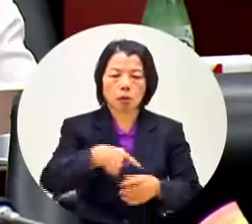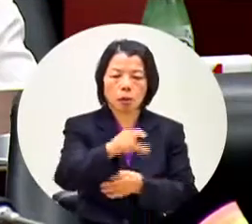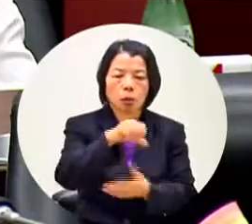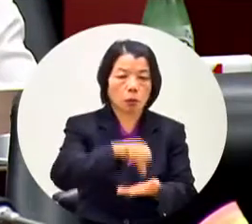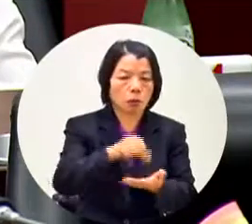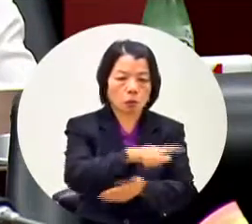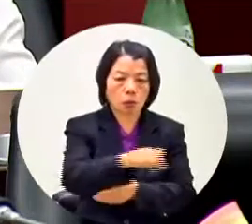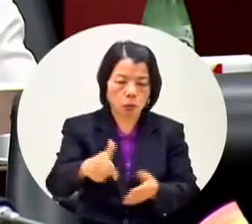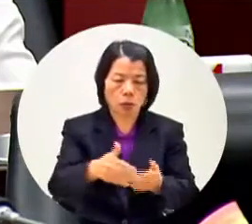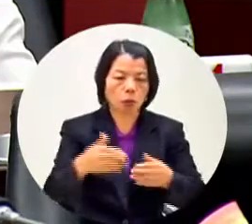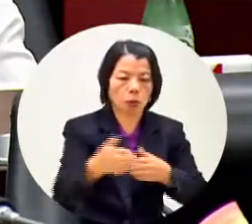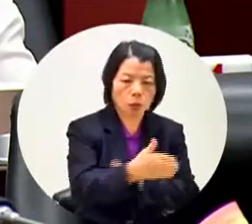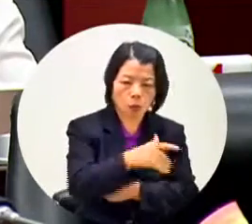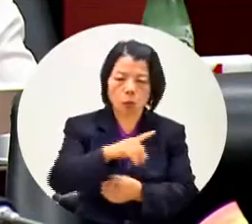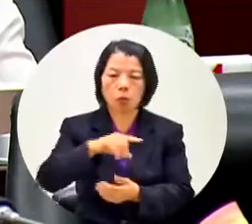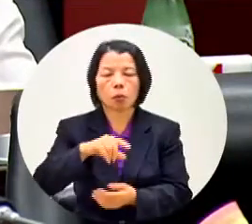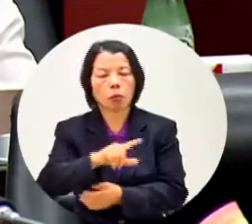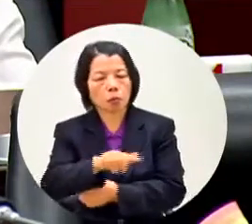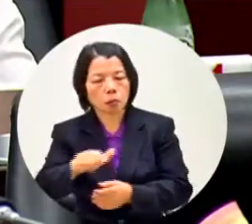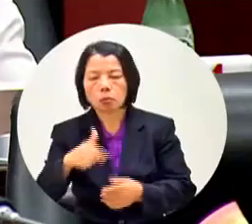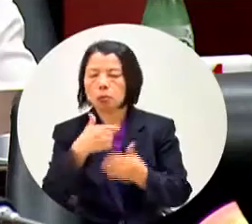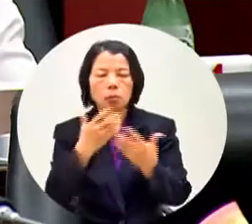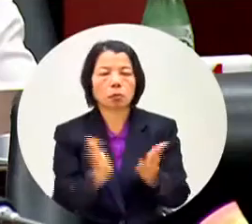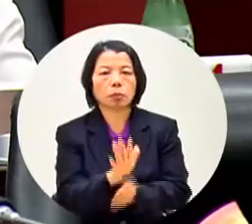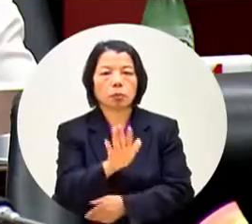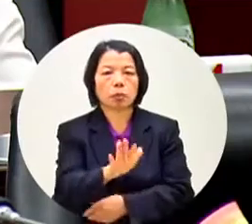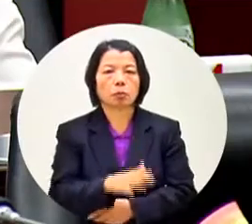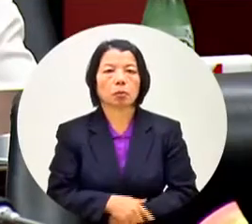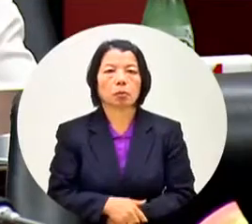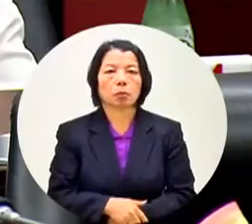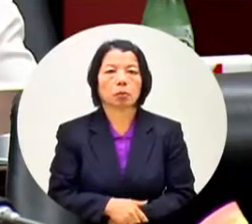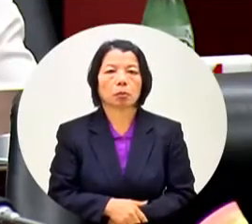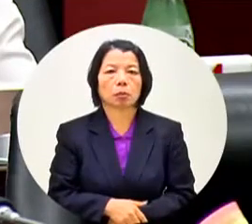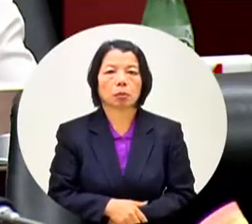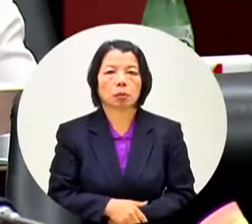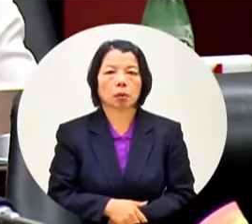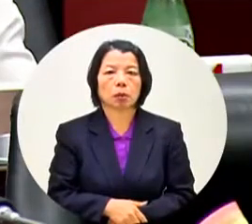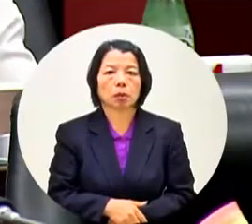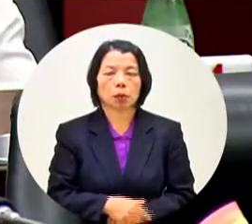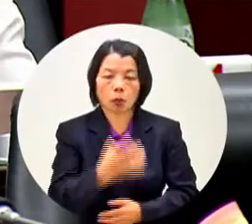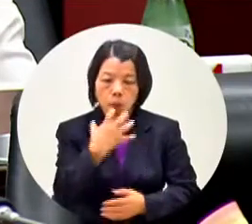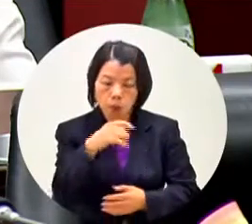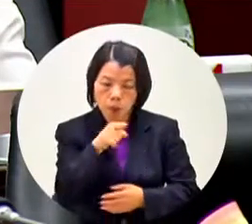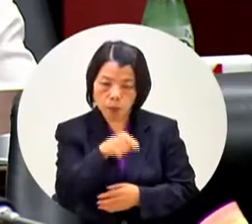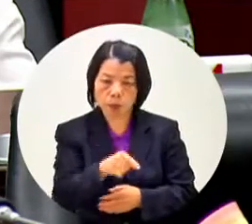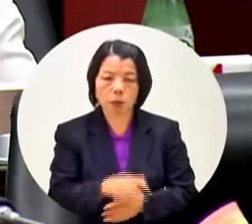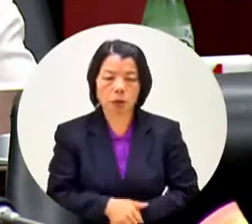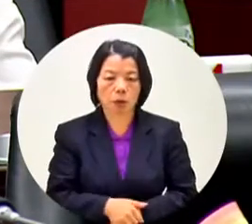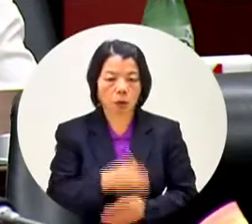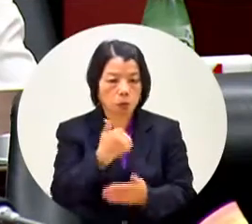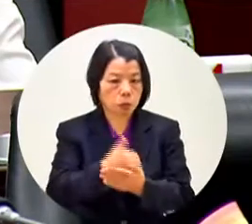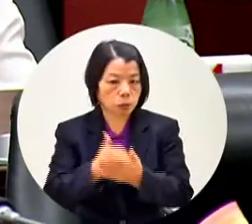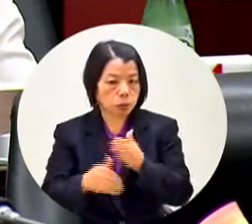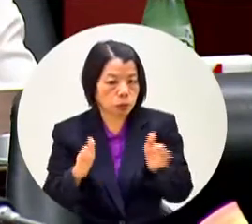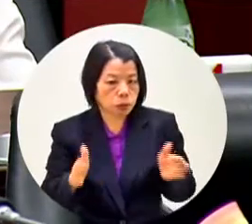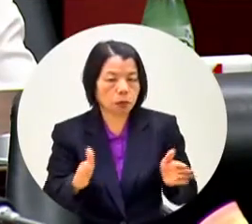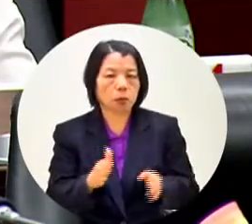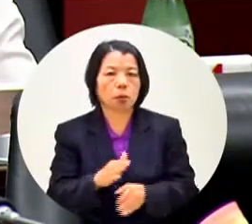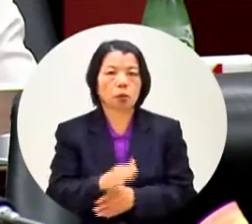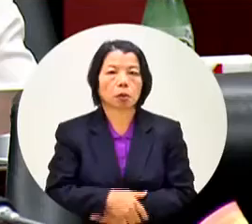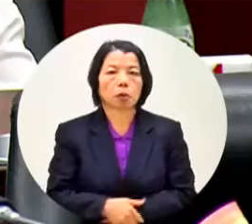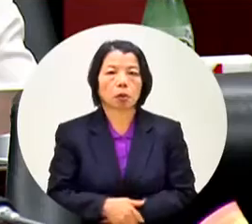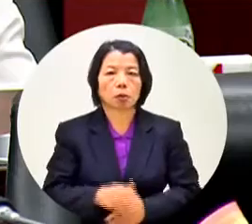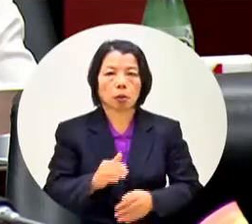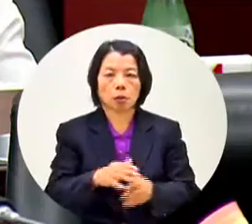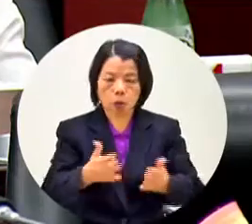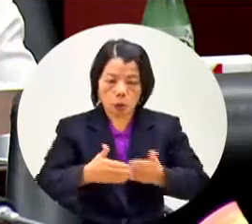甚至是到农产品、农渔产品都会。那第一个拔蜡这个部分，本席要讨论的是，它是有盛产期，